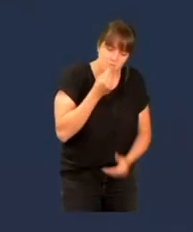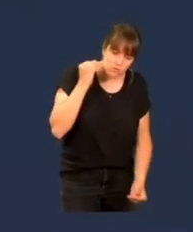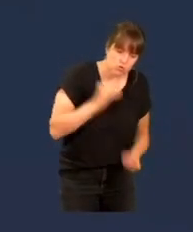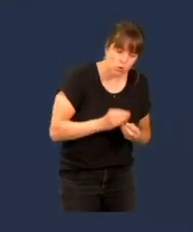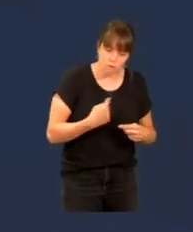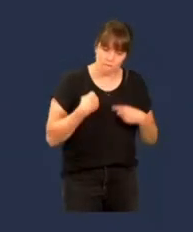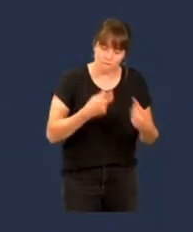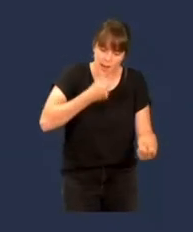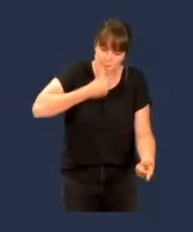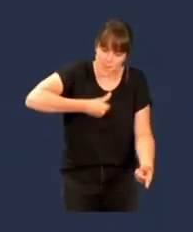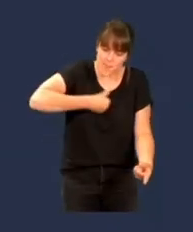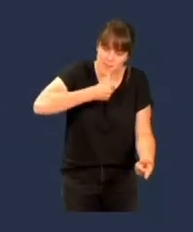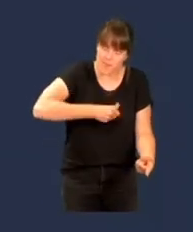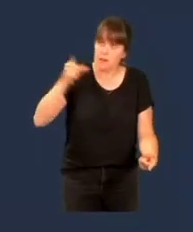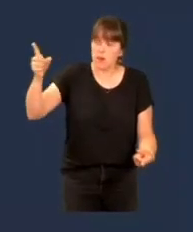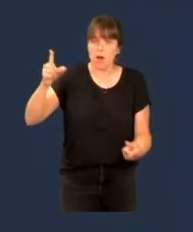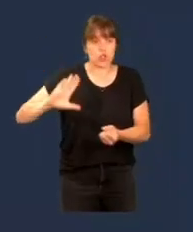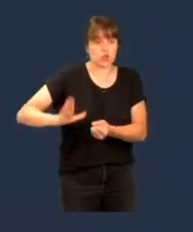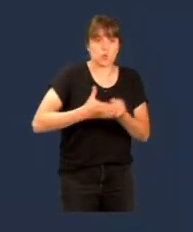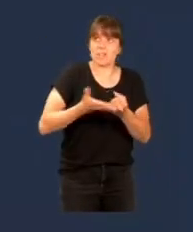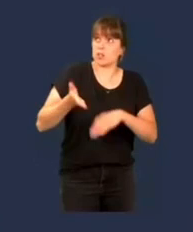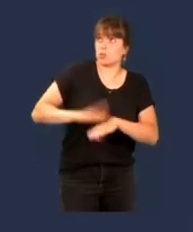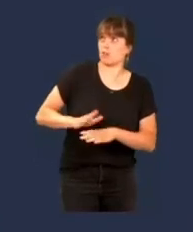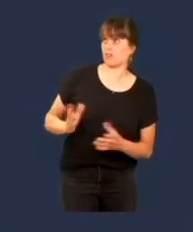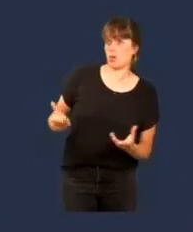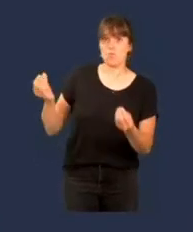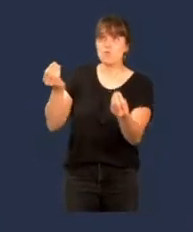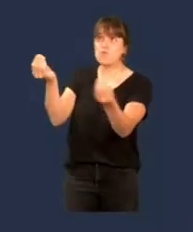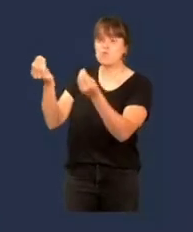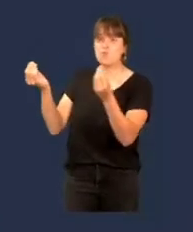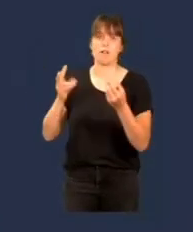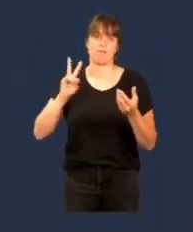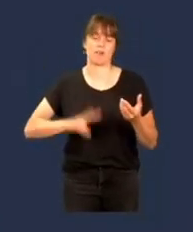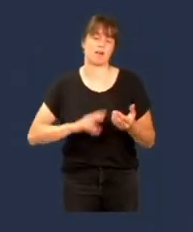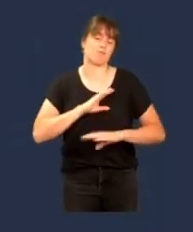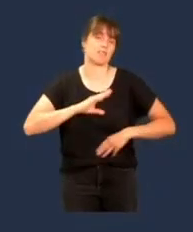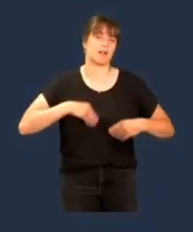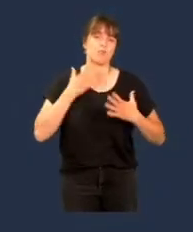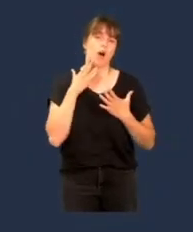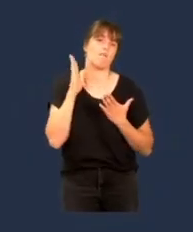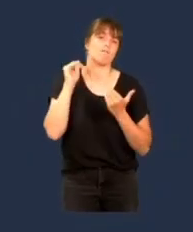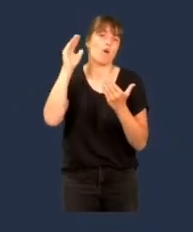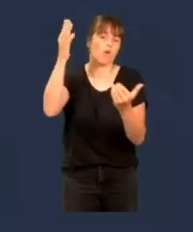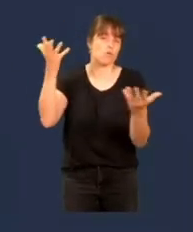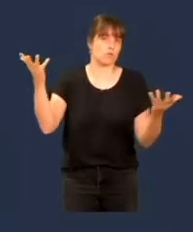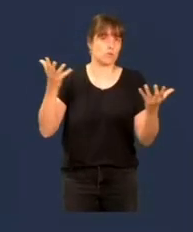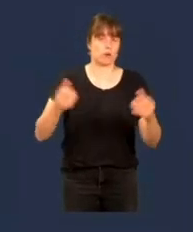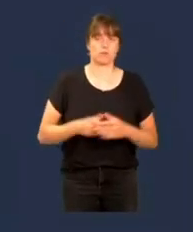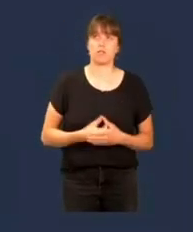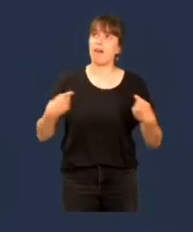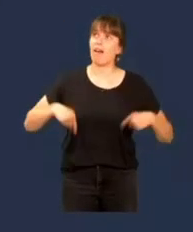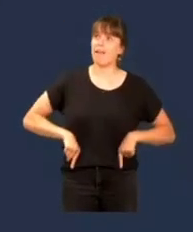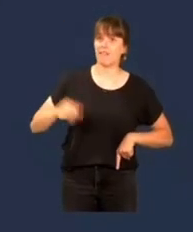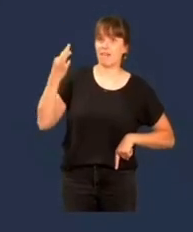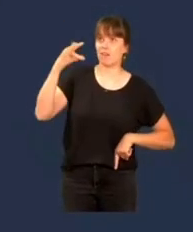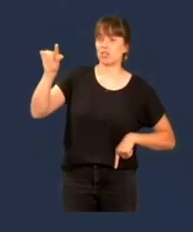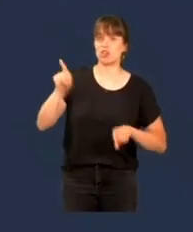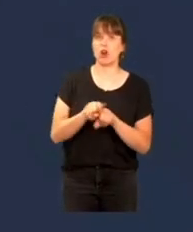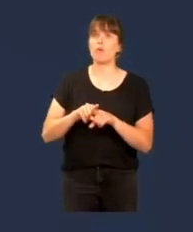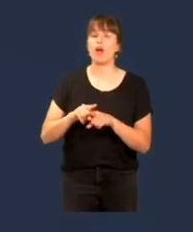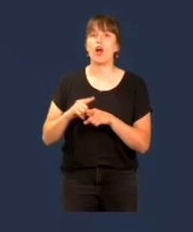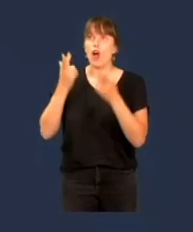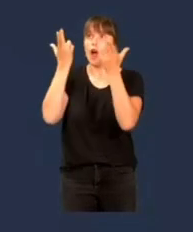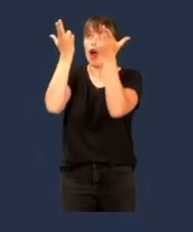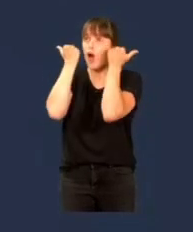sans rien dire. Et oui, mesdames et messieurs, je finirai en formulant ce vœu. Puisse l'État français cesser un jour d'être à la solde de